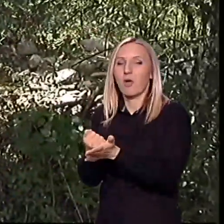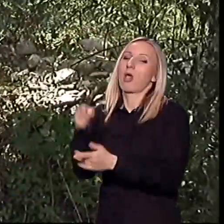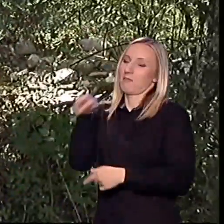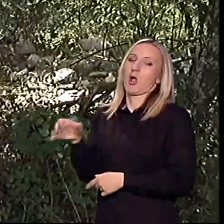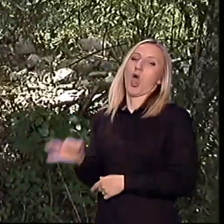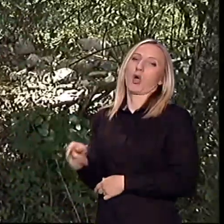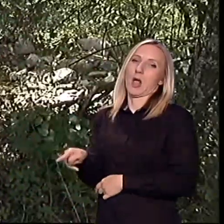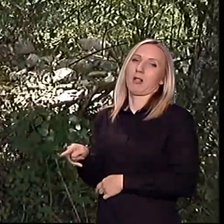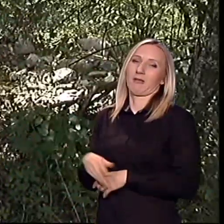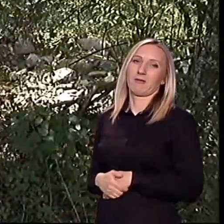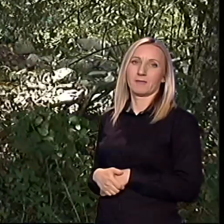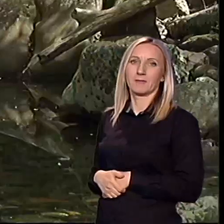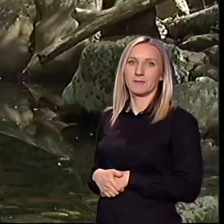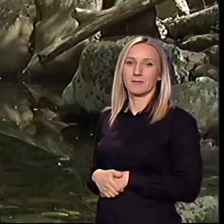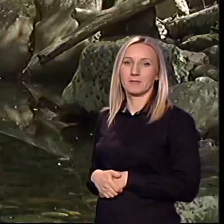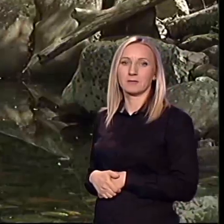nivou.